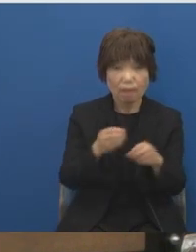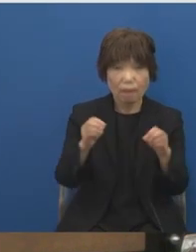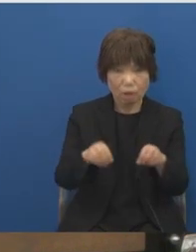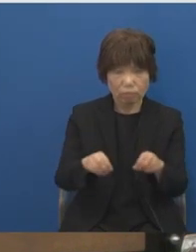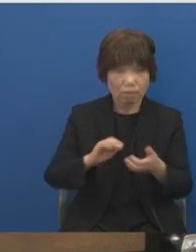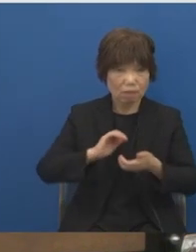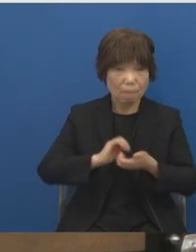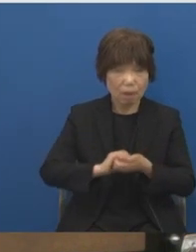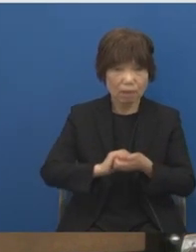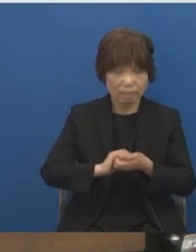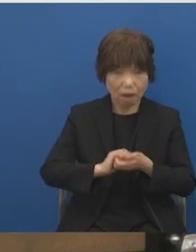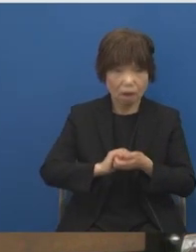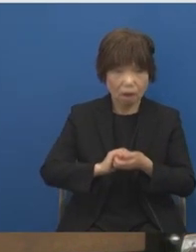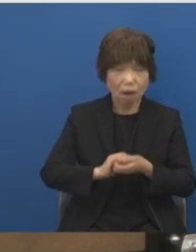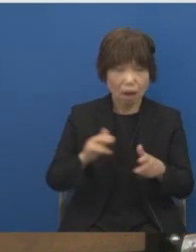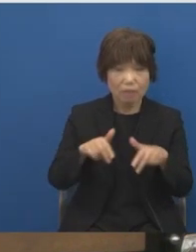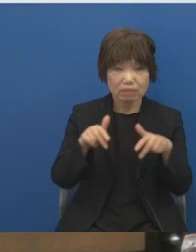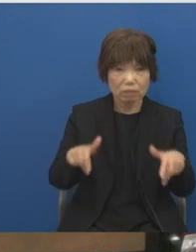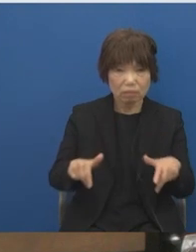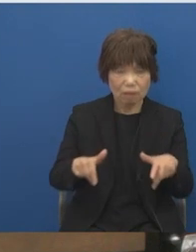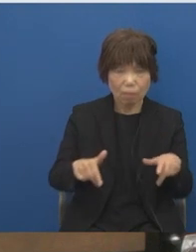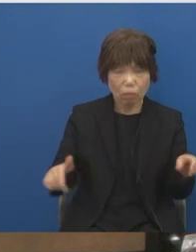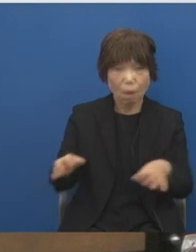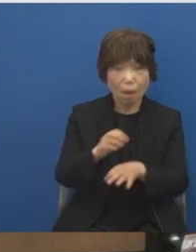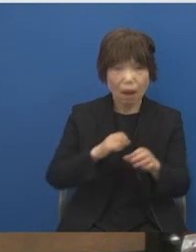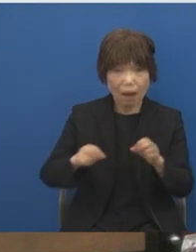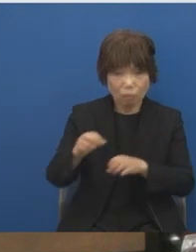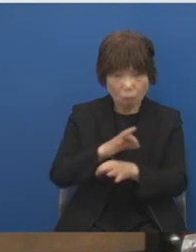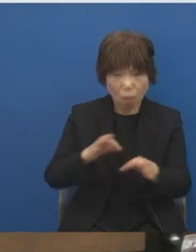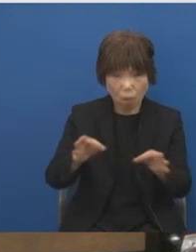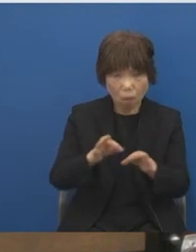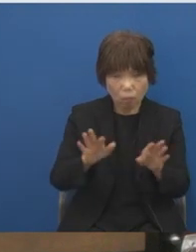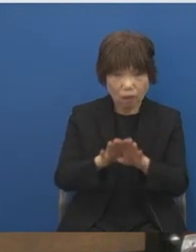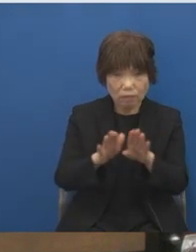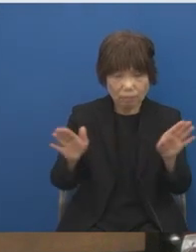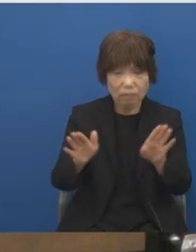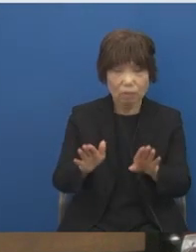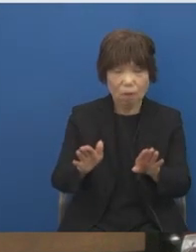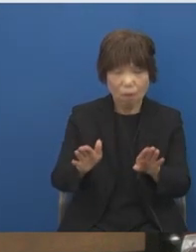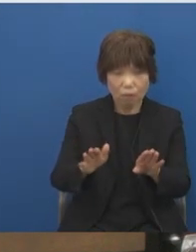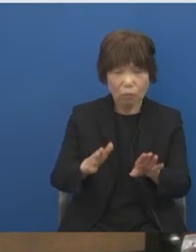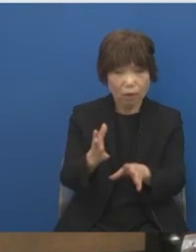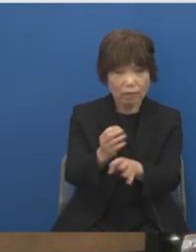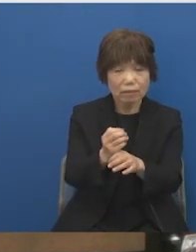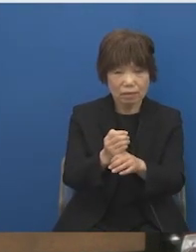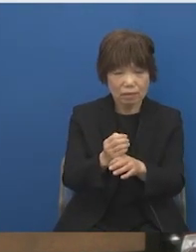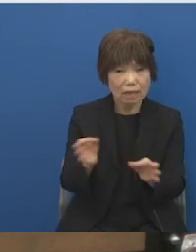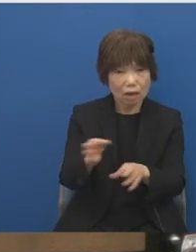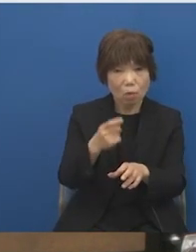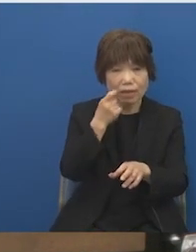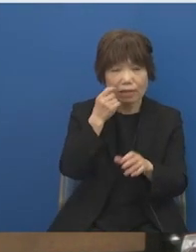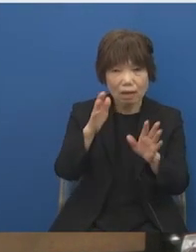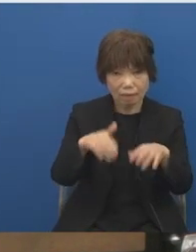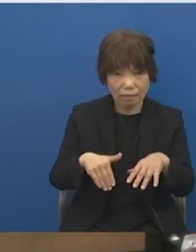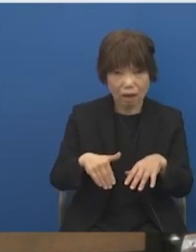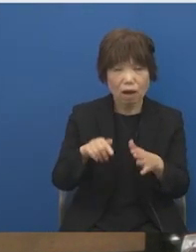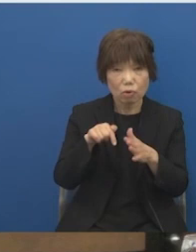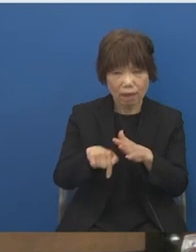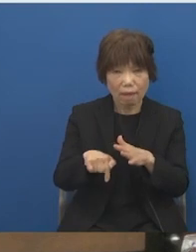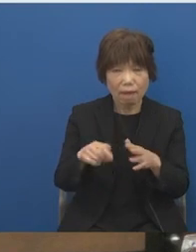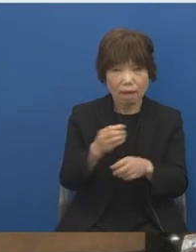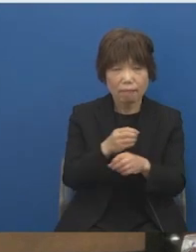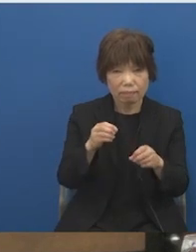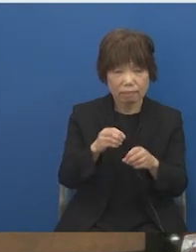た複式系システムの稼働予定日までに、本件システムを稼働させることができなかったため、本件契約を解